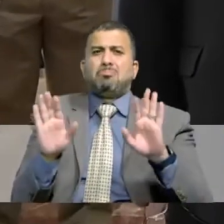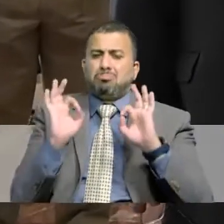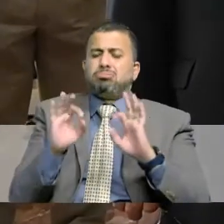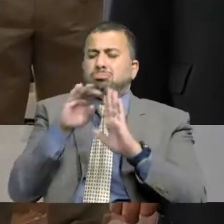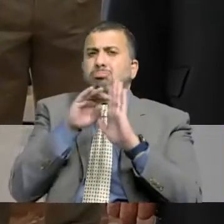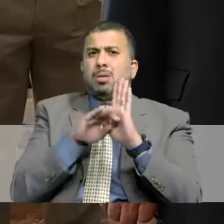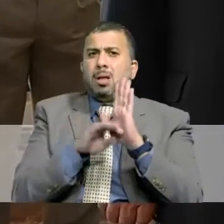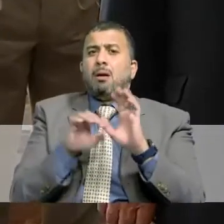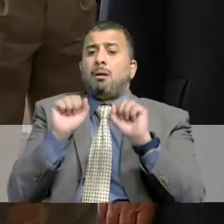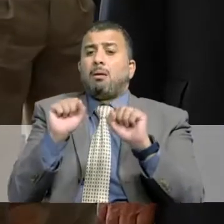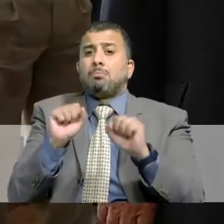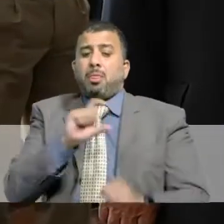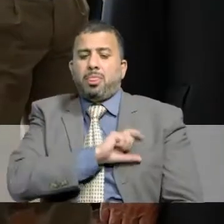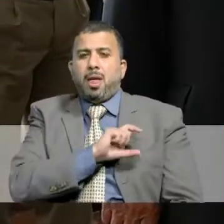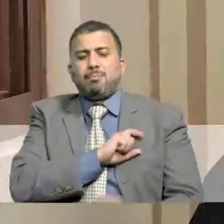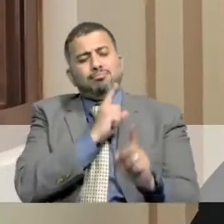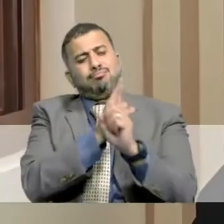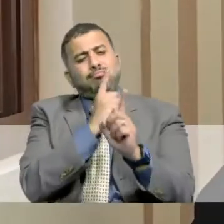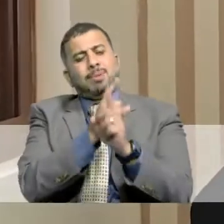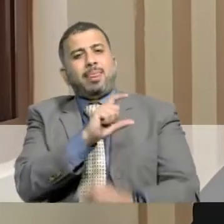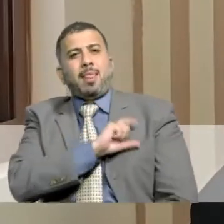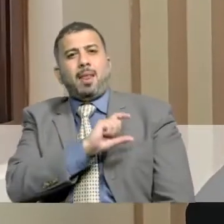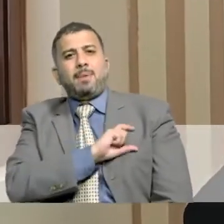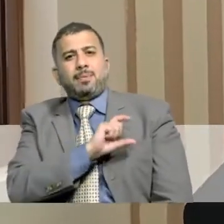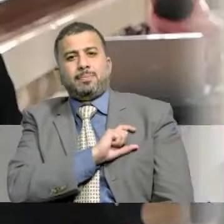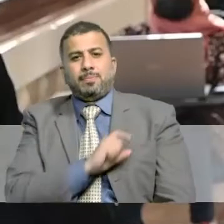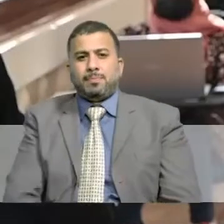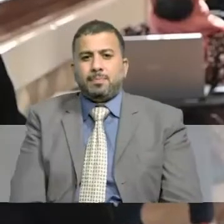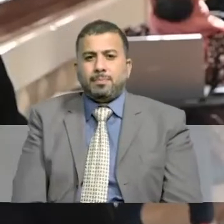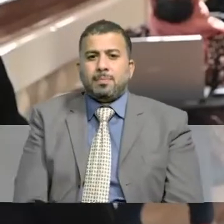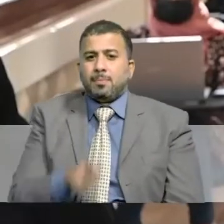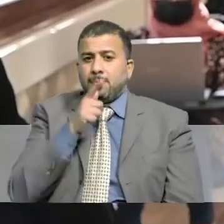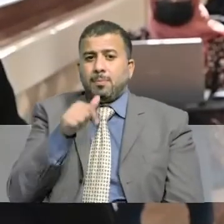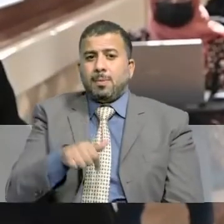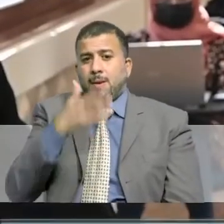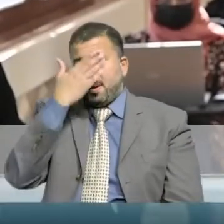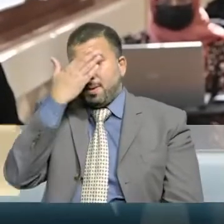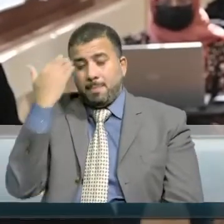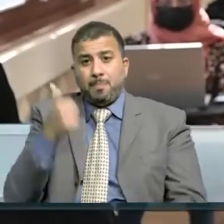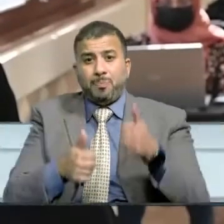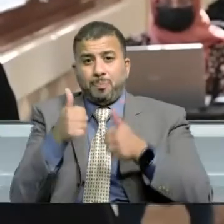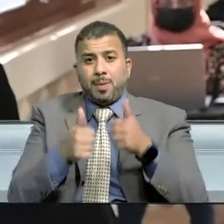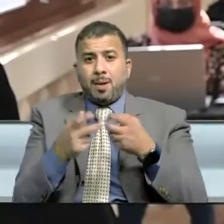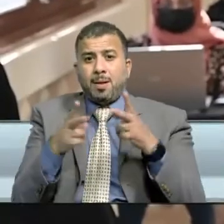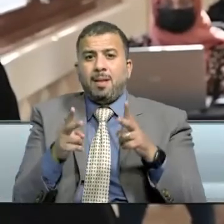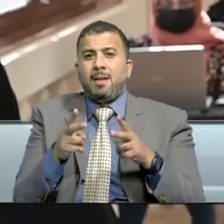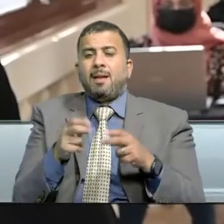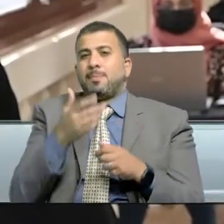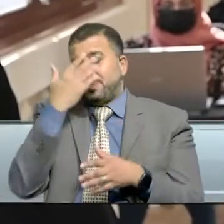المتبعة والخاصة باستقبال الطلبة. بدأنا امتحانات فصل